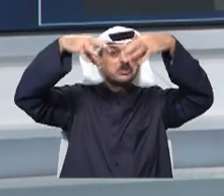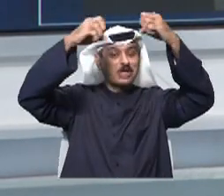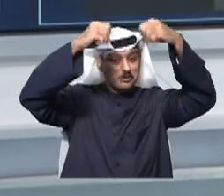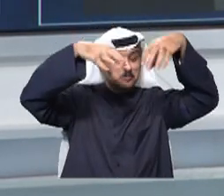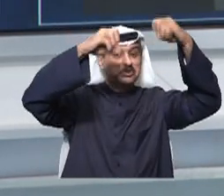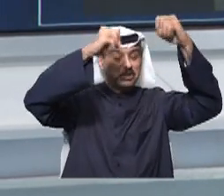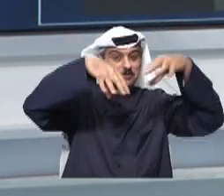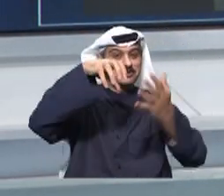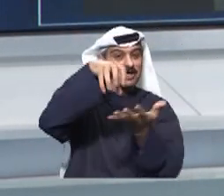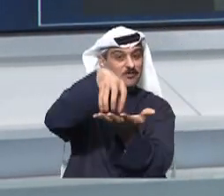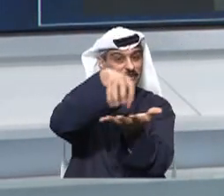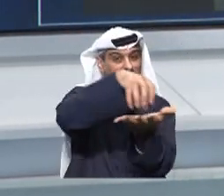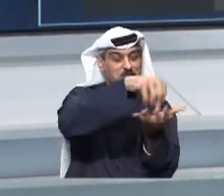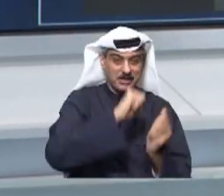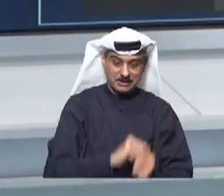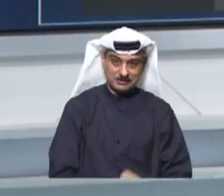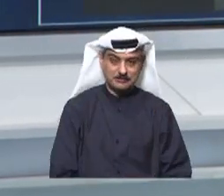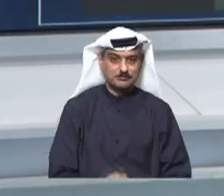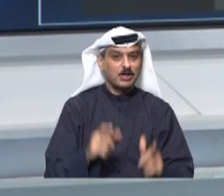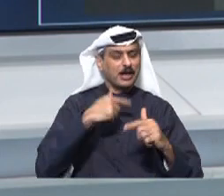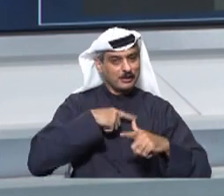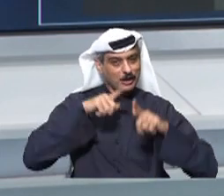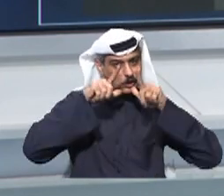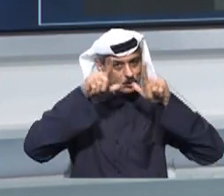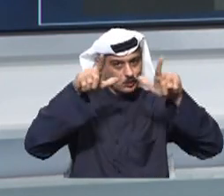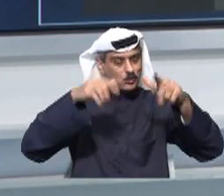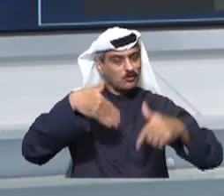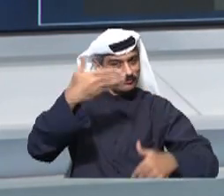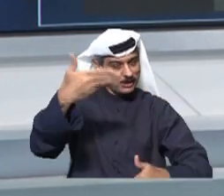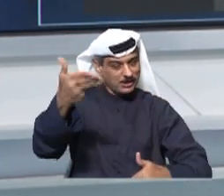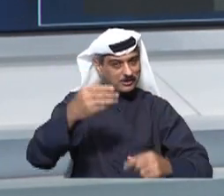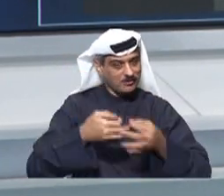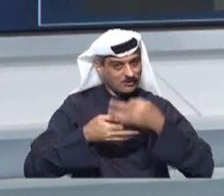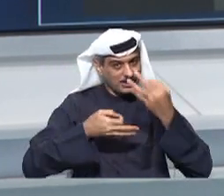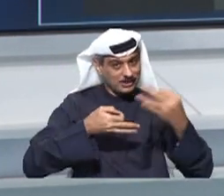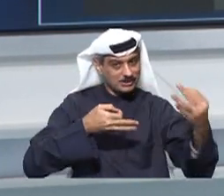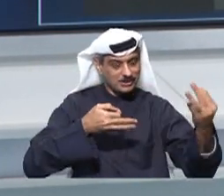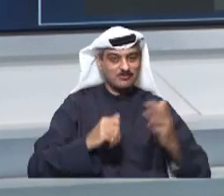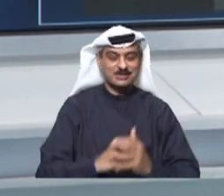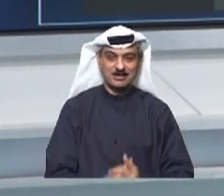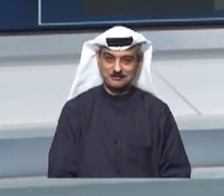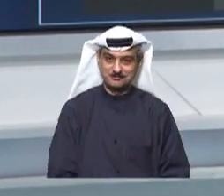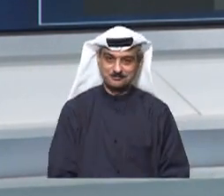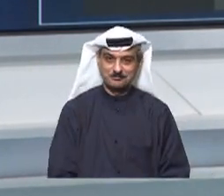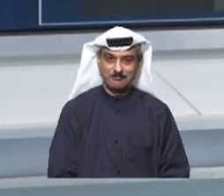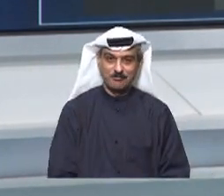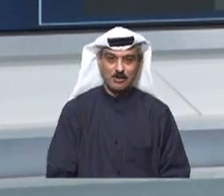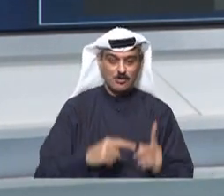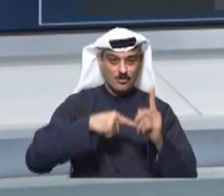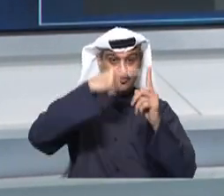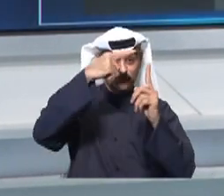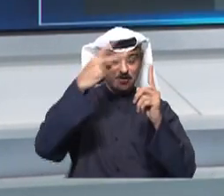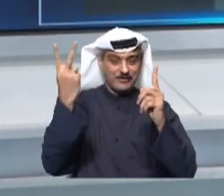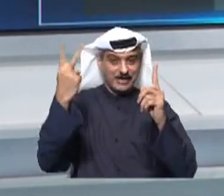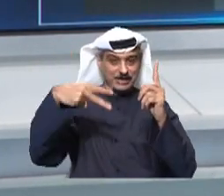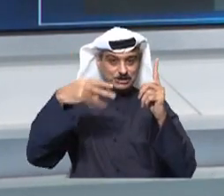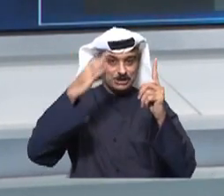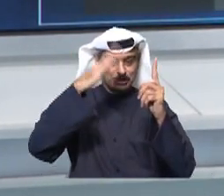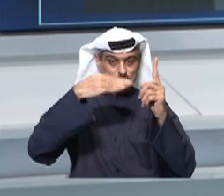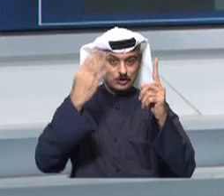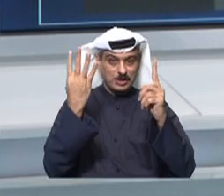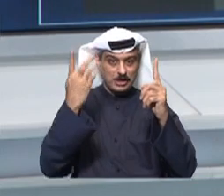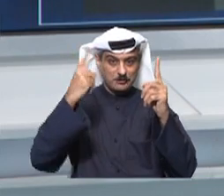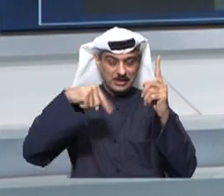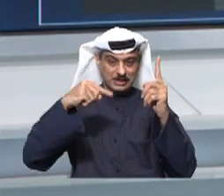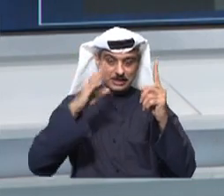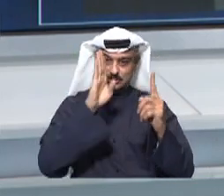على بعض المناطق، وايضا راح نوافيكم في تفاصيل اكثر عنها خلال نشراتنا القادمه. العظمى 20 والصغرى 14 درجه مئويه في